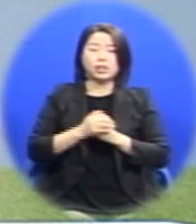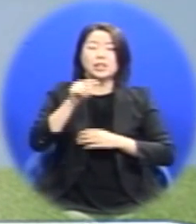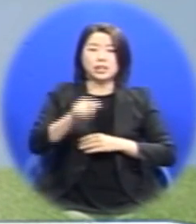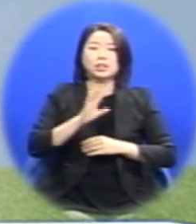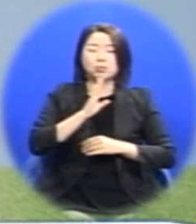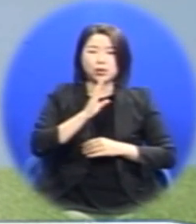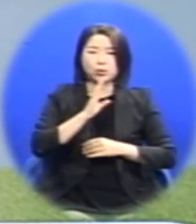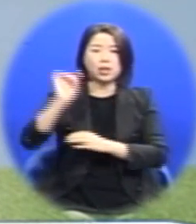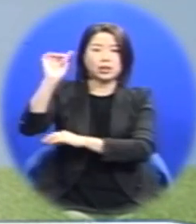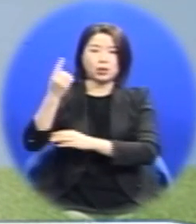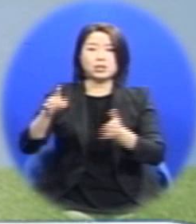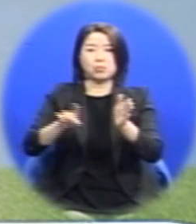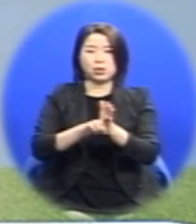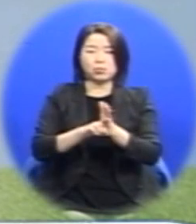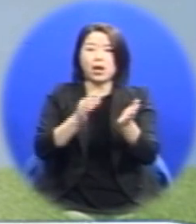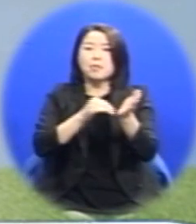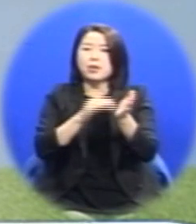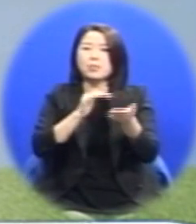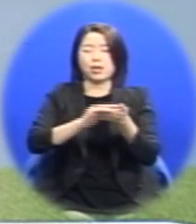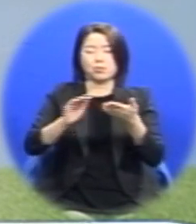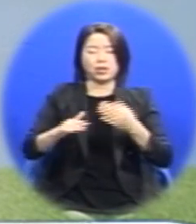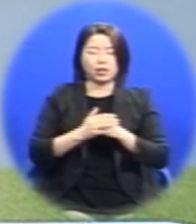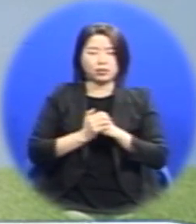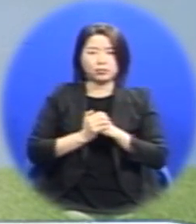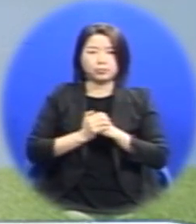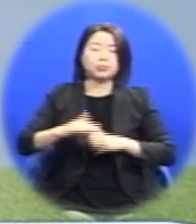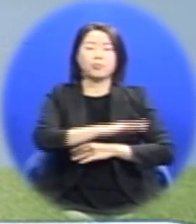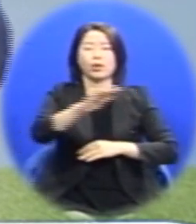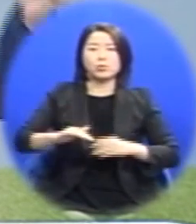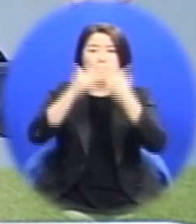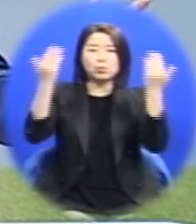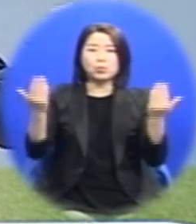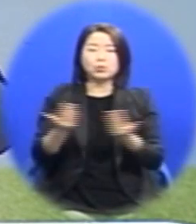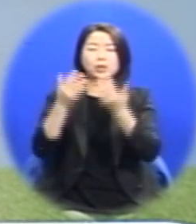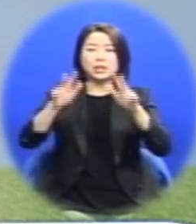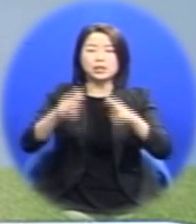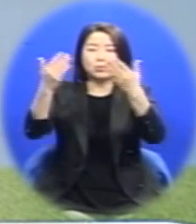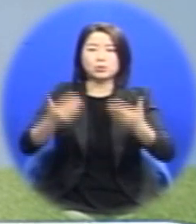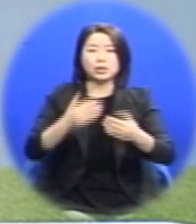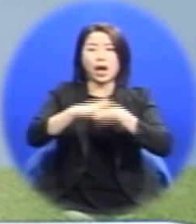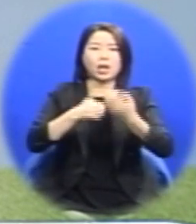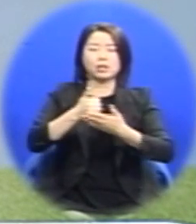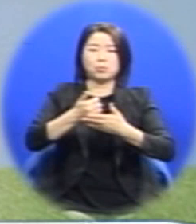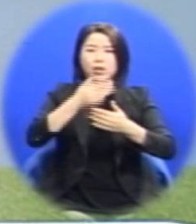이것이 바로 다윗의 믿음의 비밀이었어요. 우리 모두에게 지금 주시는 하나님의